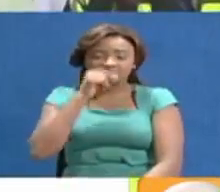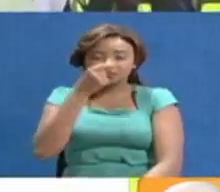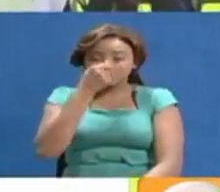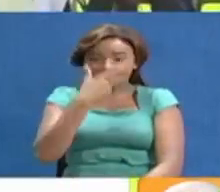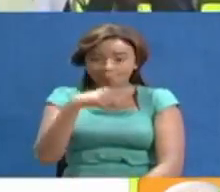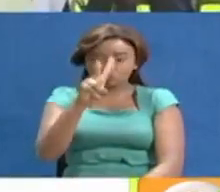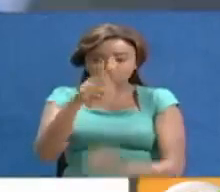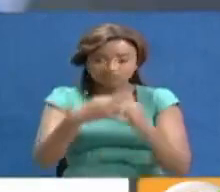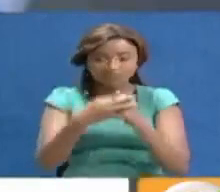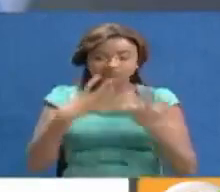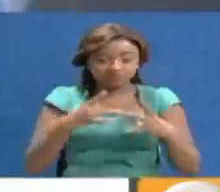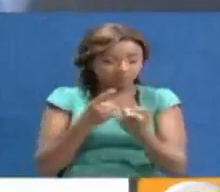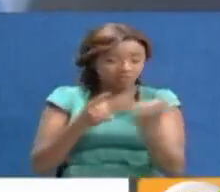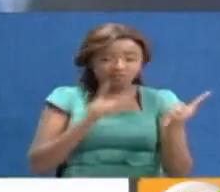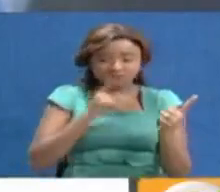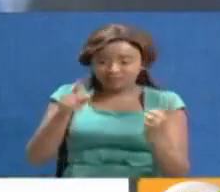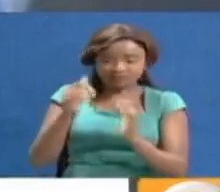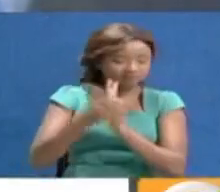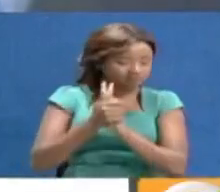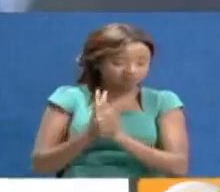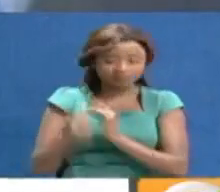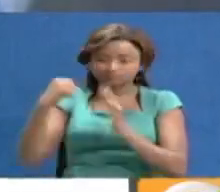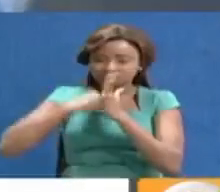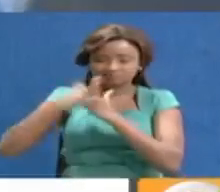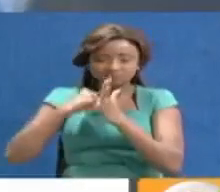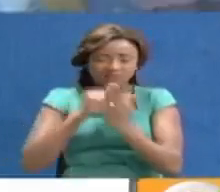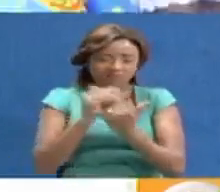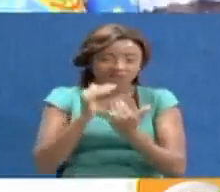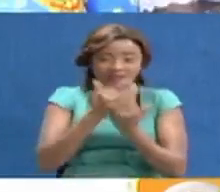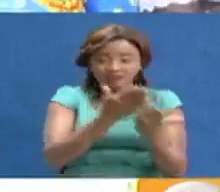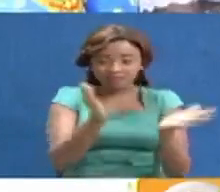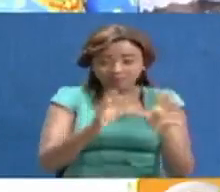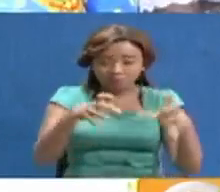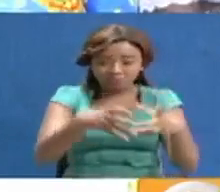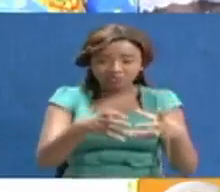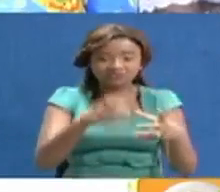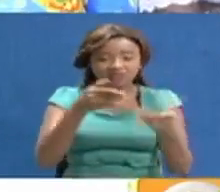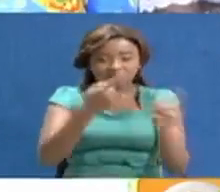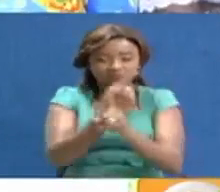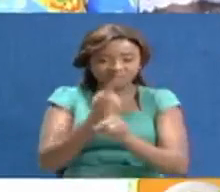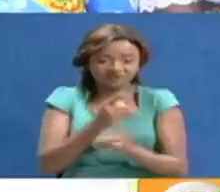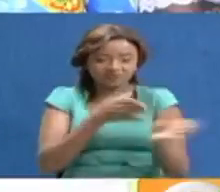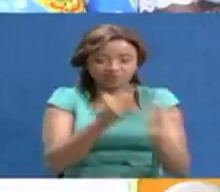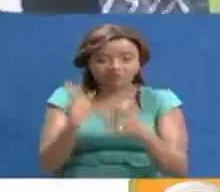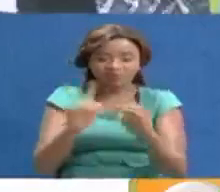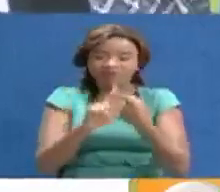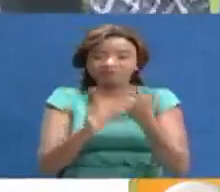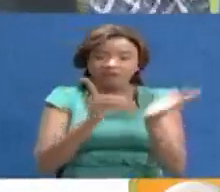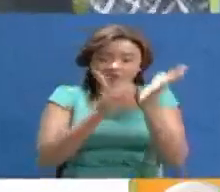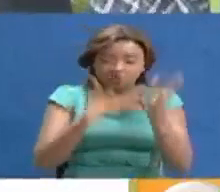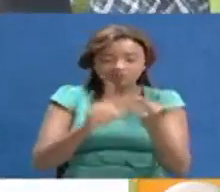28, alitajwa kama kijana mtanashati aliyetumikia jamii sio tu katika udaktari bali pia katika nyanja ya michezo na